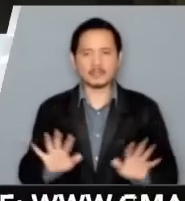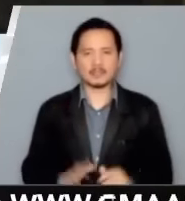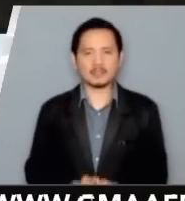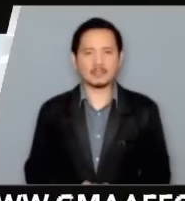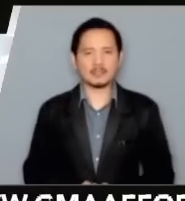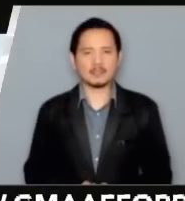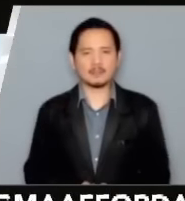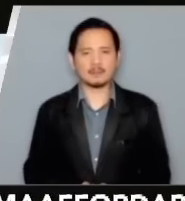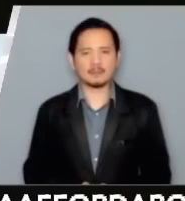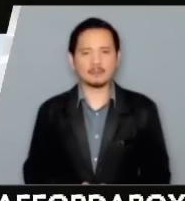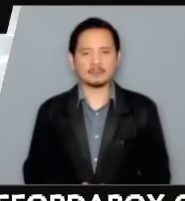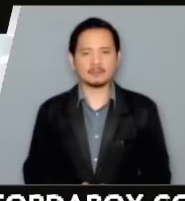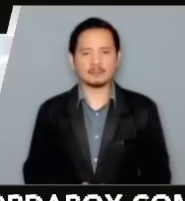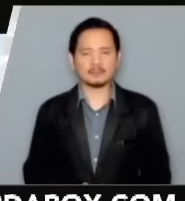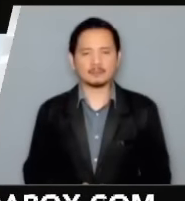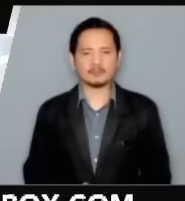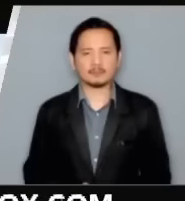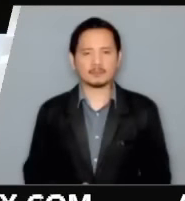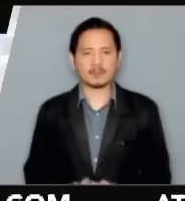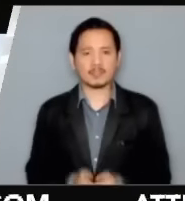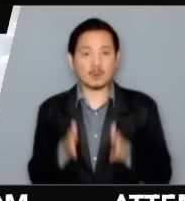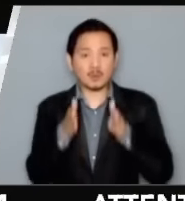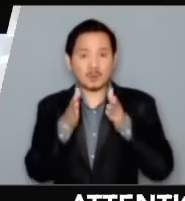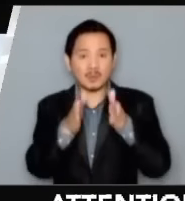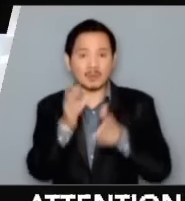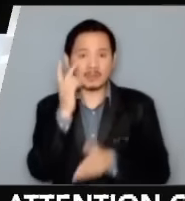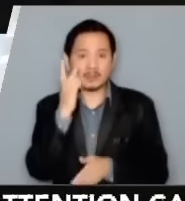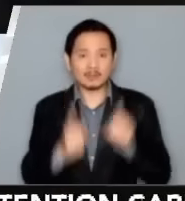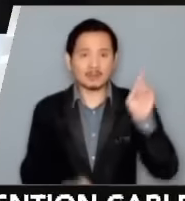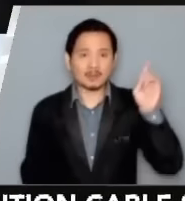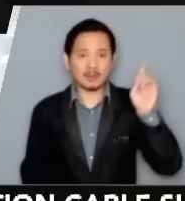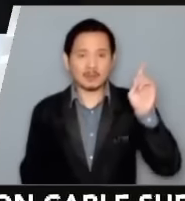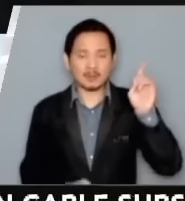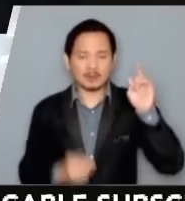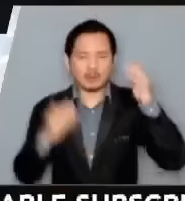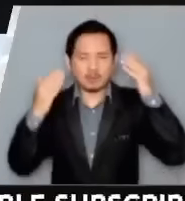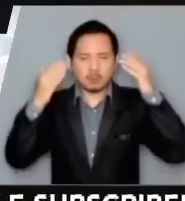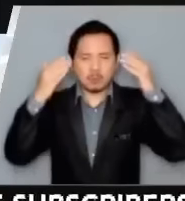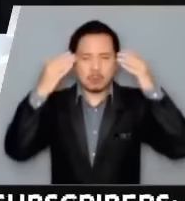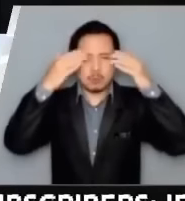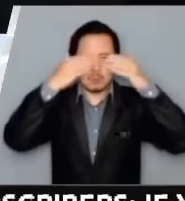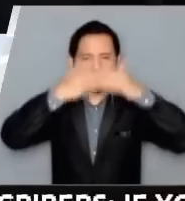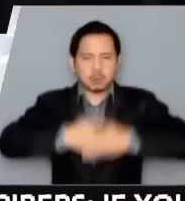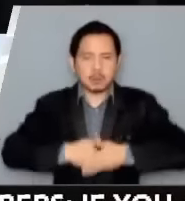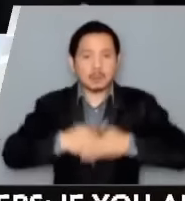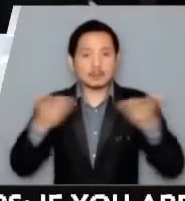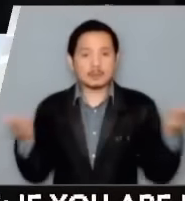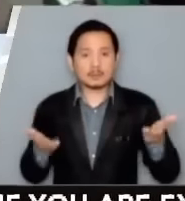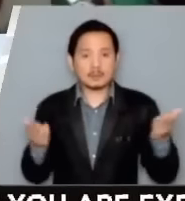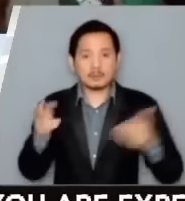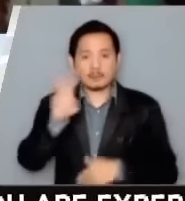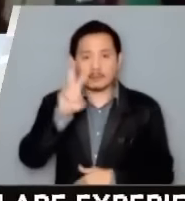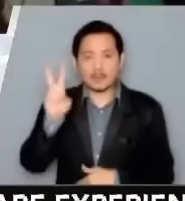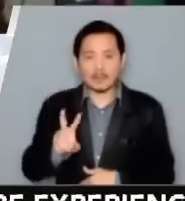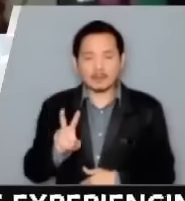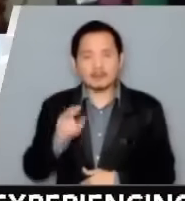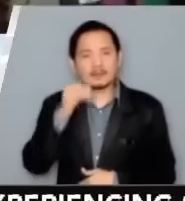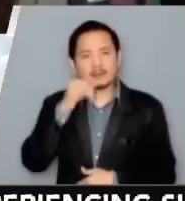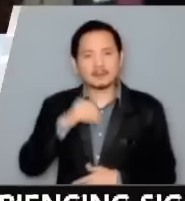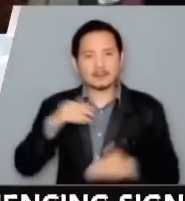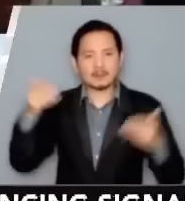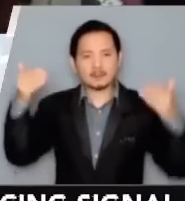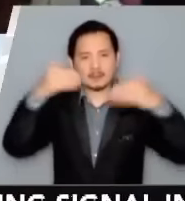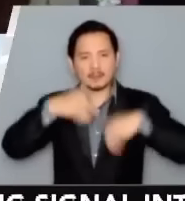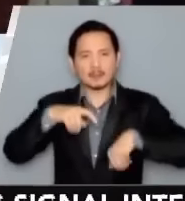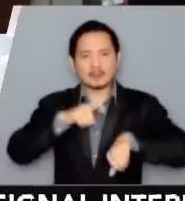kawad bahaging ito ng MH delpilar Street sa Barangay Arkong Bato Valenzuela Pasado 10 kabi sumabit at nahatak